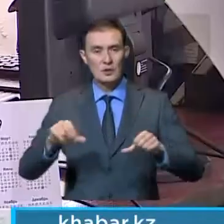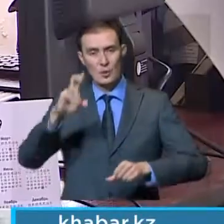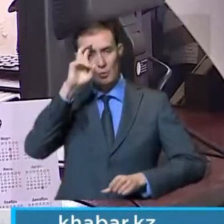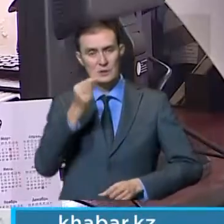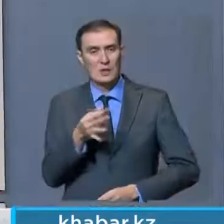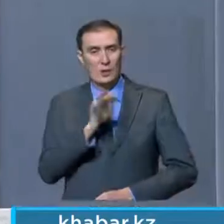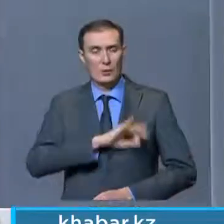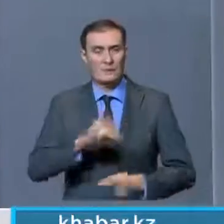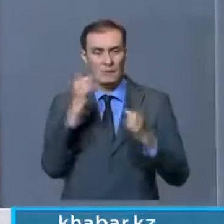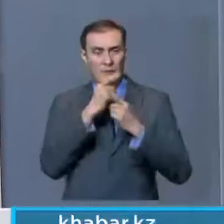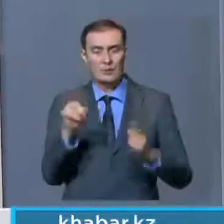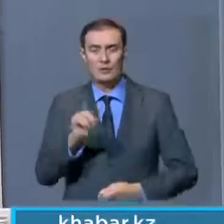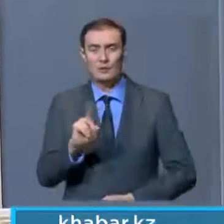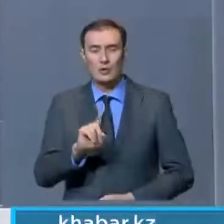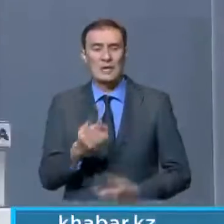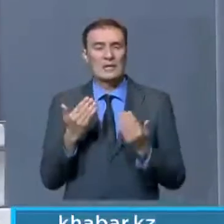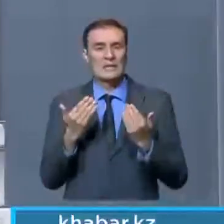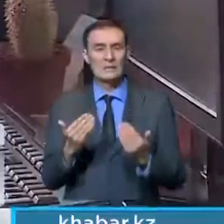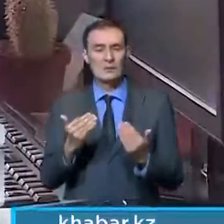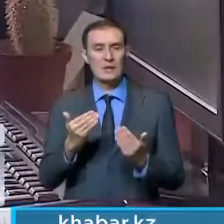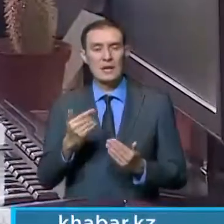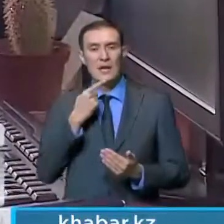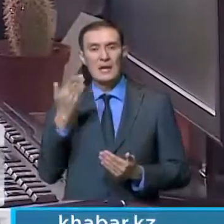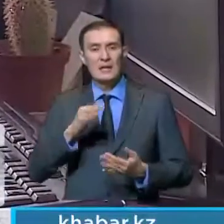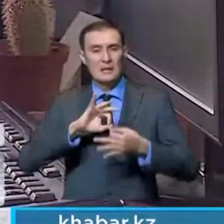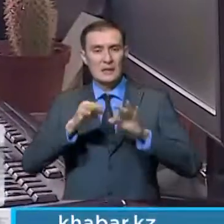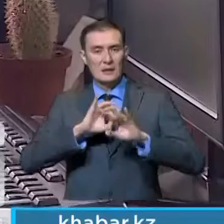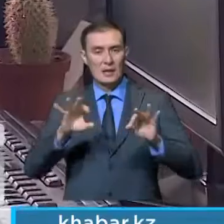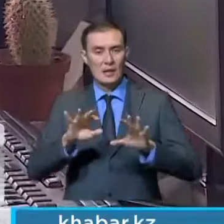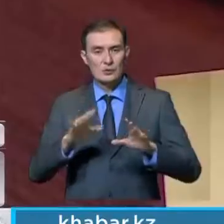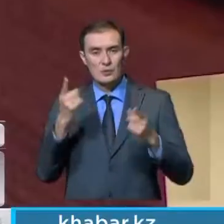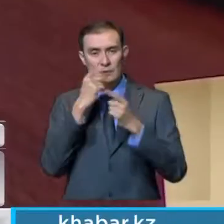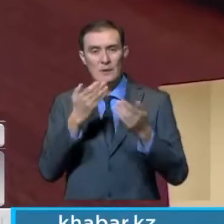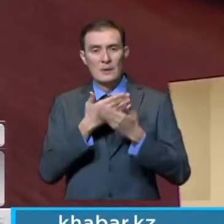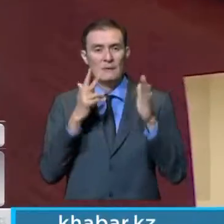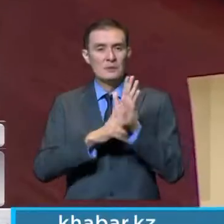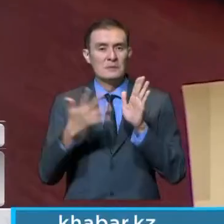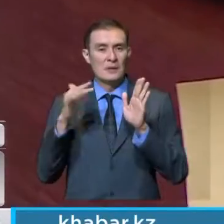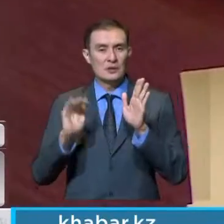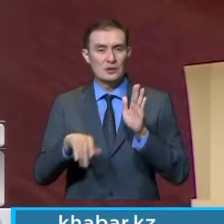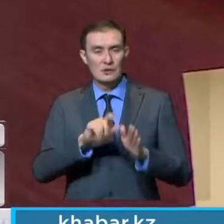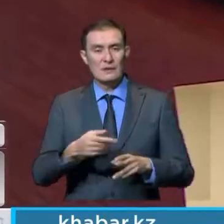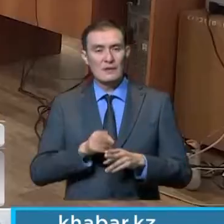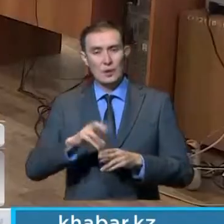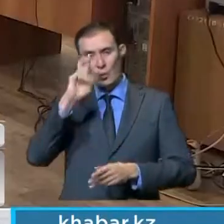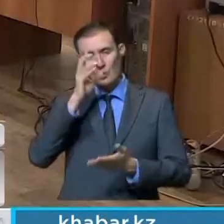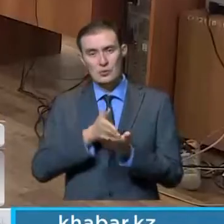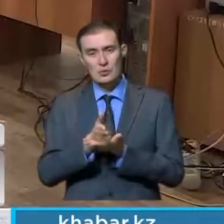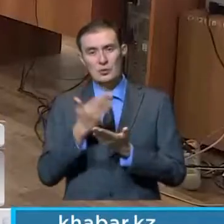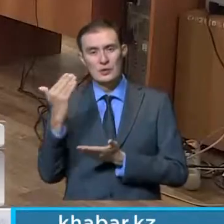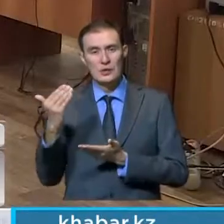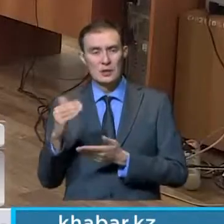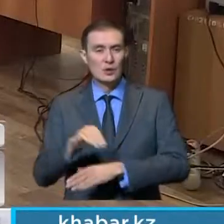государственных доходов напомнили, что на сегодня декларацию еще не представили более 85 тысяч человек, в основном это госслужащие и